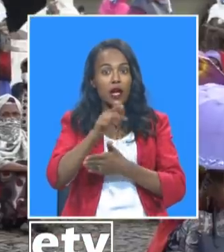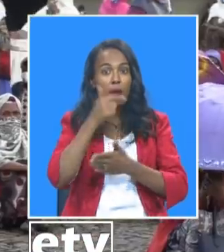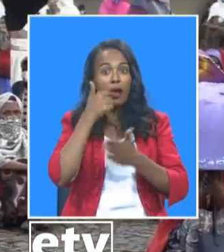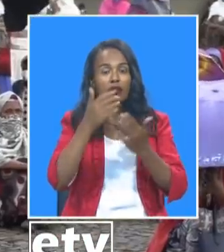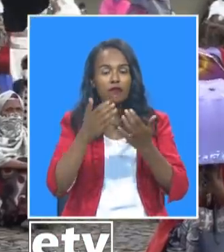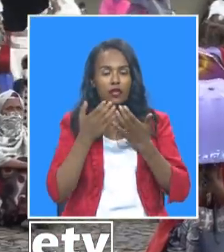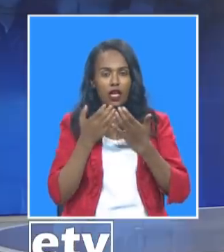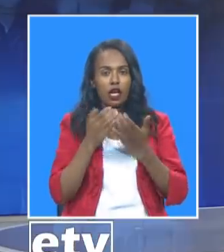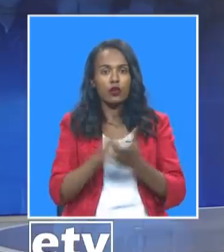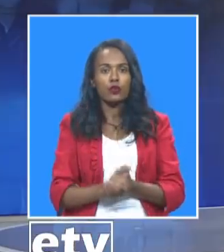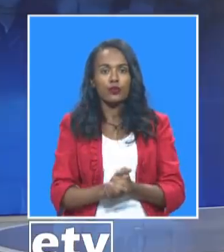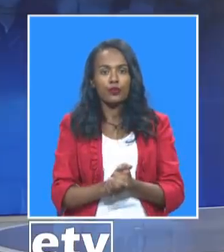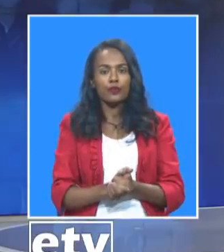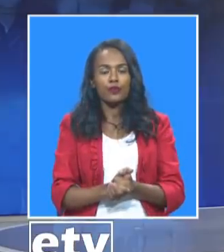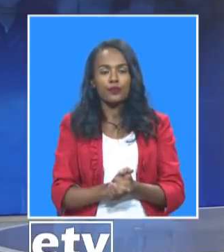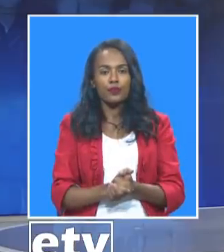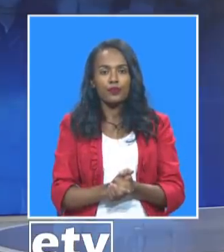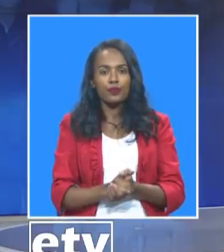ፈልጋለሁ።